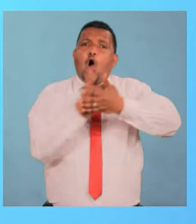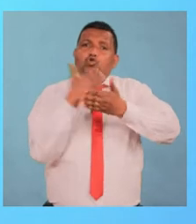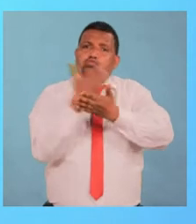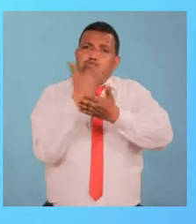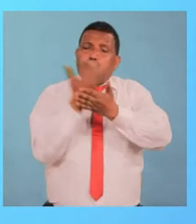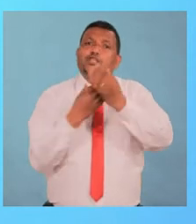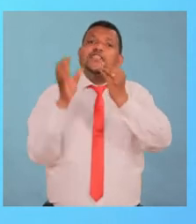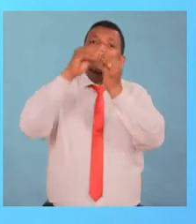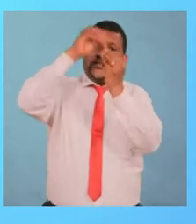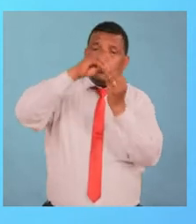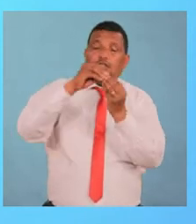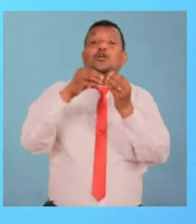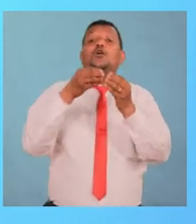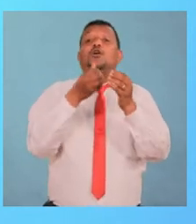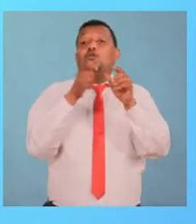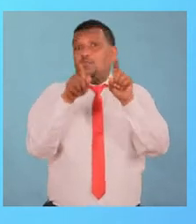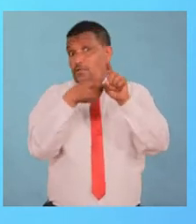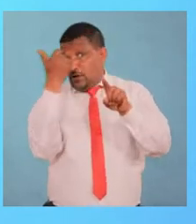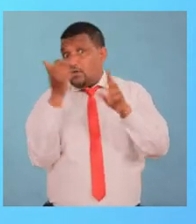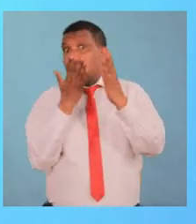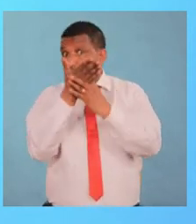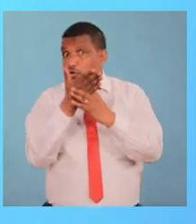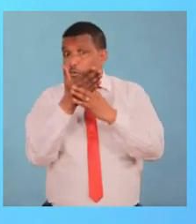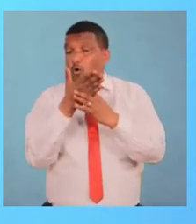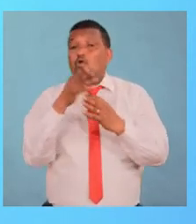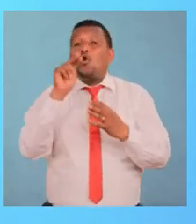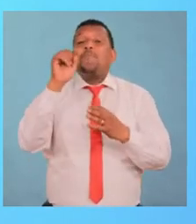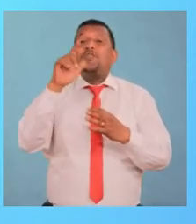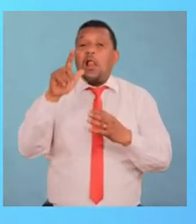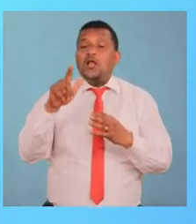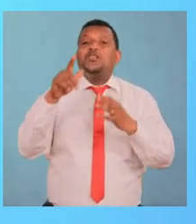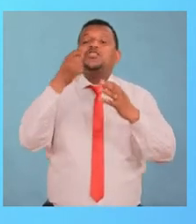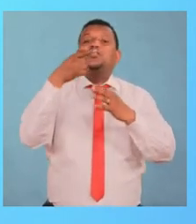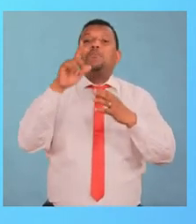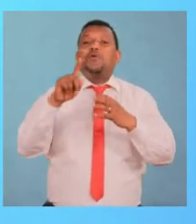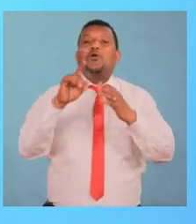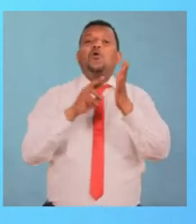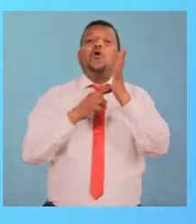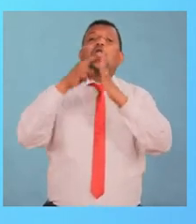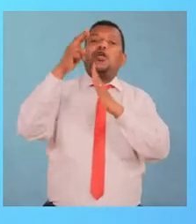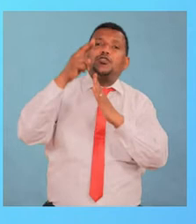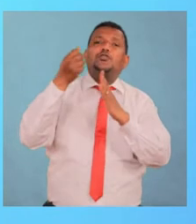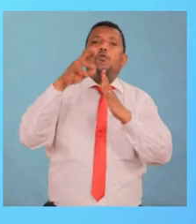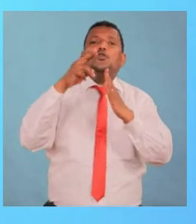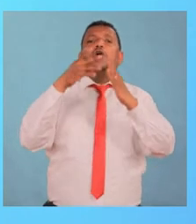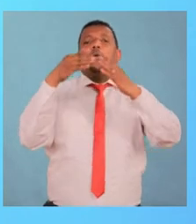वृद्धों ने जुटी थाने के Play Services और